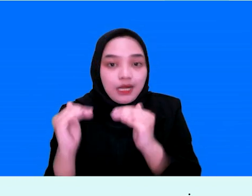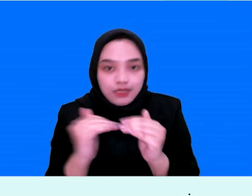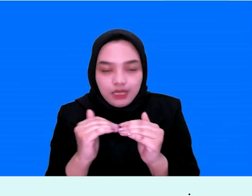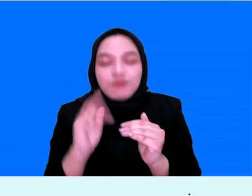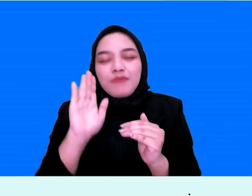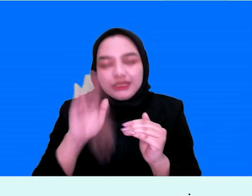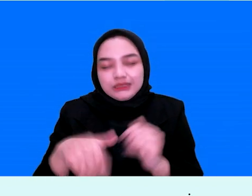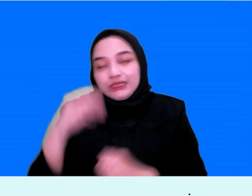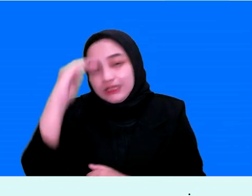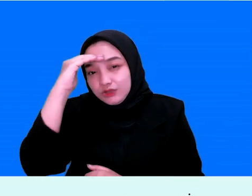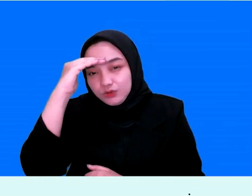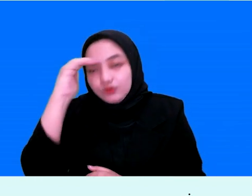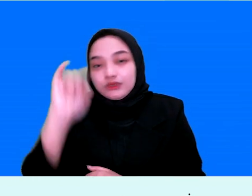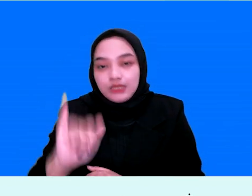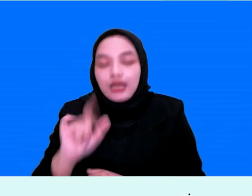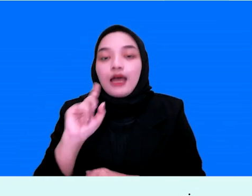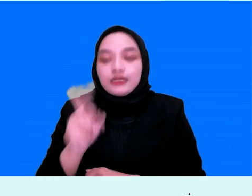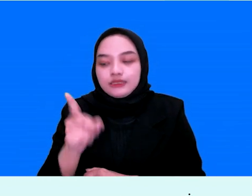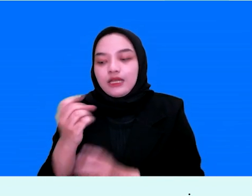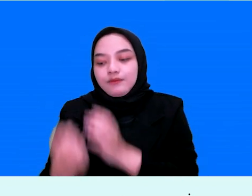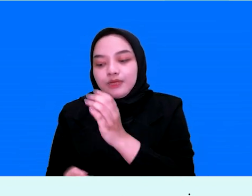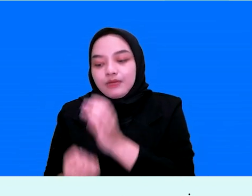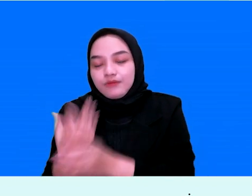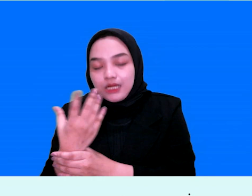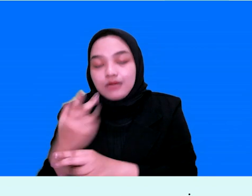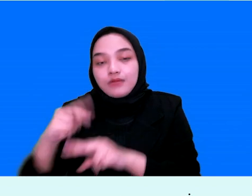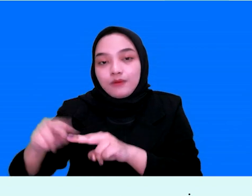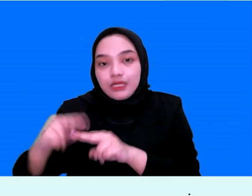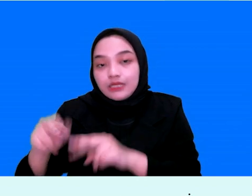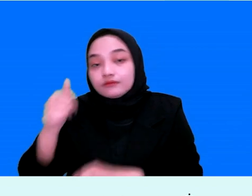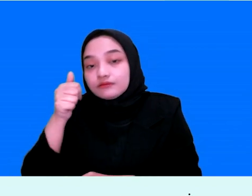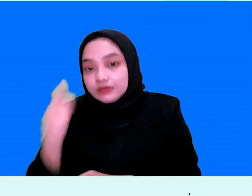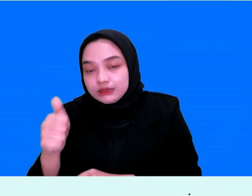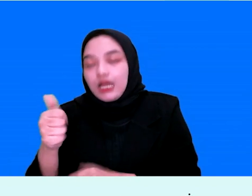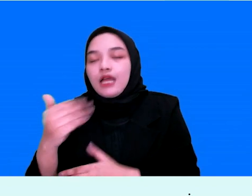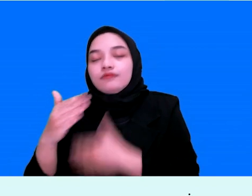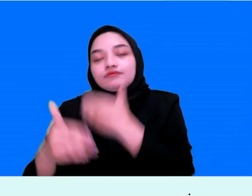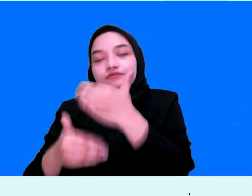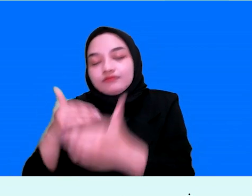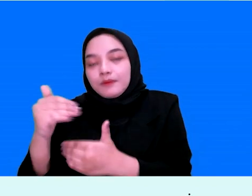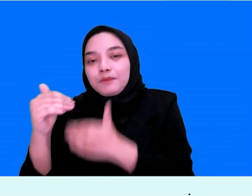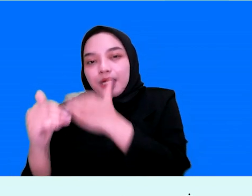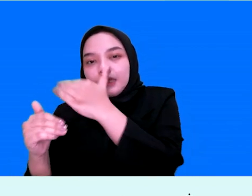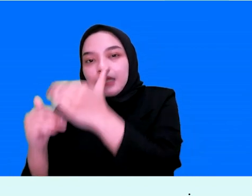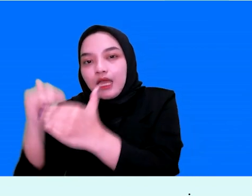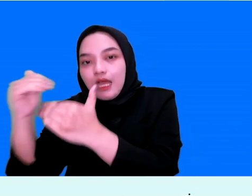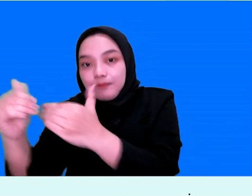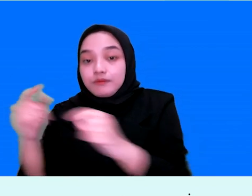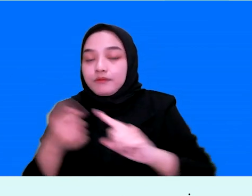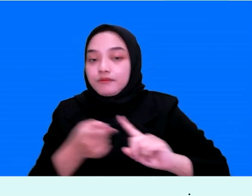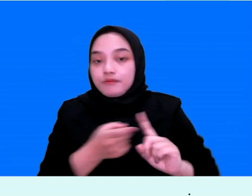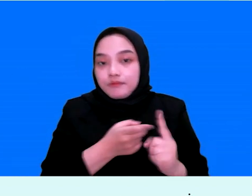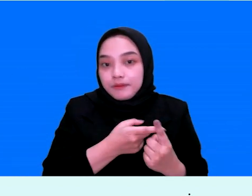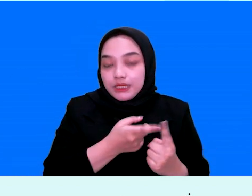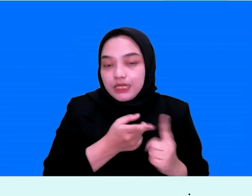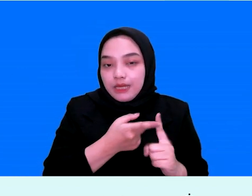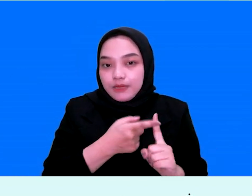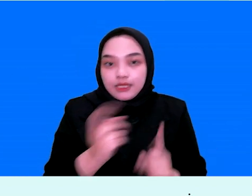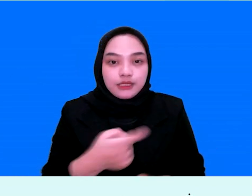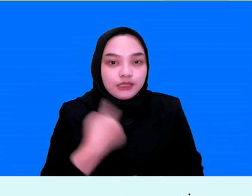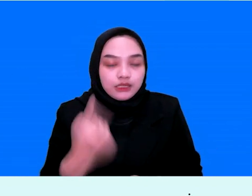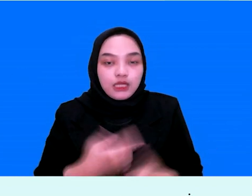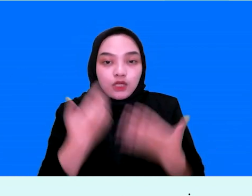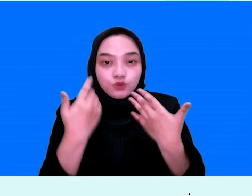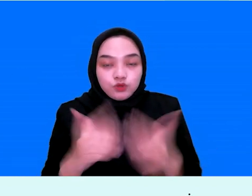WCAG-nya. Adapun improvement dapat dilakukan oleh website MRT Jakarta secara bertahap. Yang pertama, kami juga